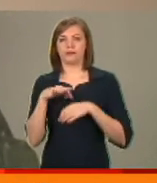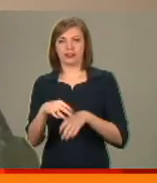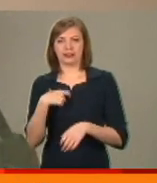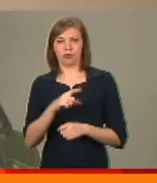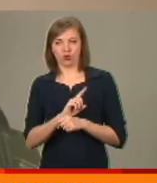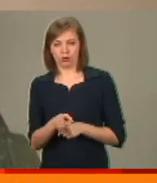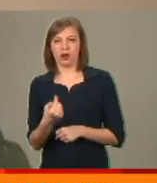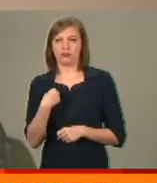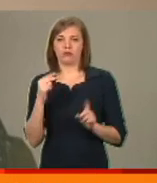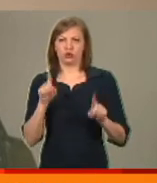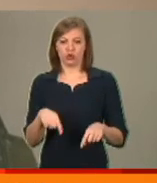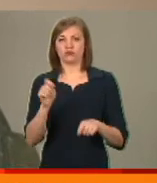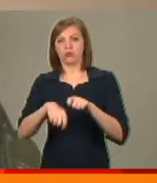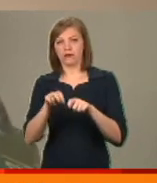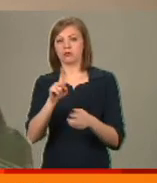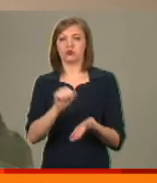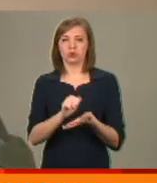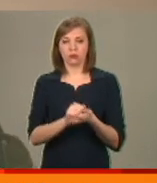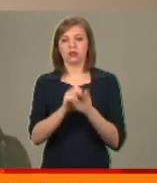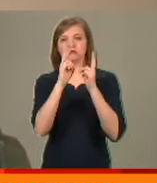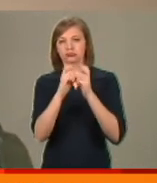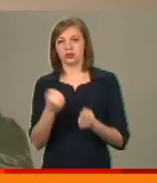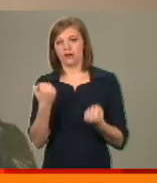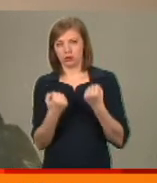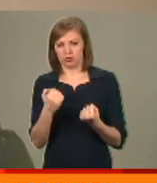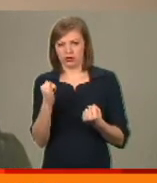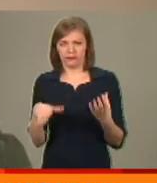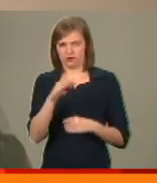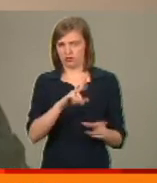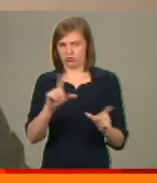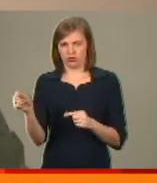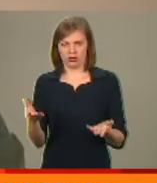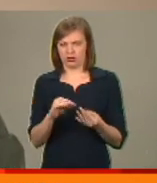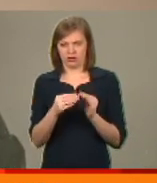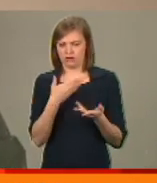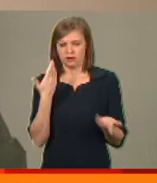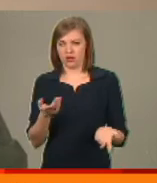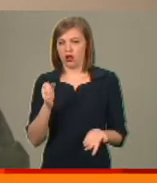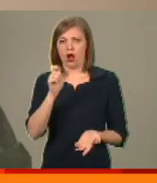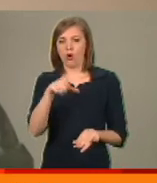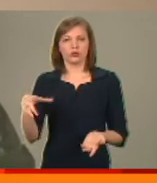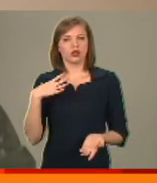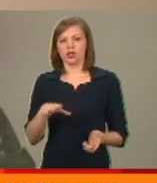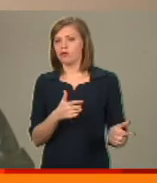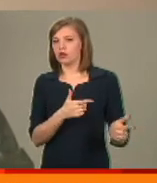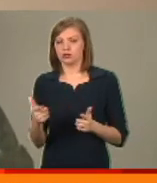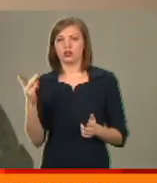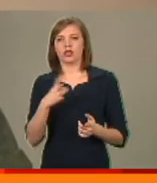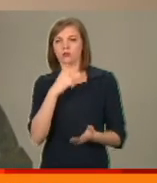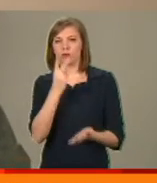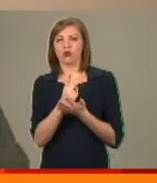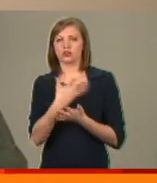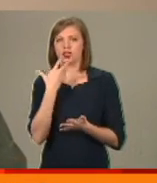нормально, ми б усіх перевірили документи. Провели досмотр автомобиля и все бы поехали. Они не были настроены, им надо было показать